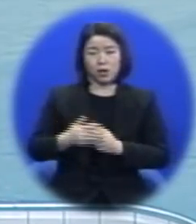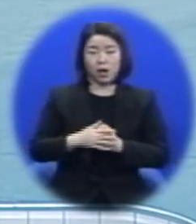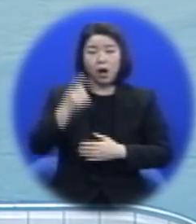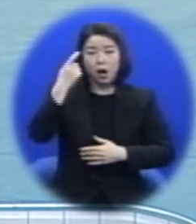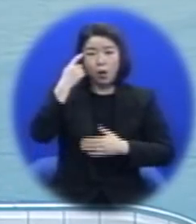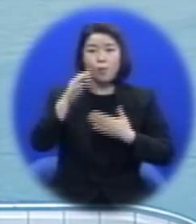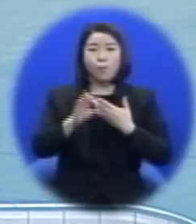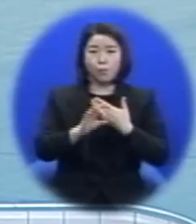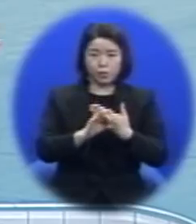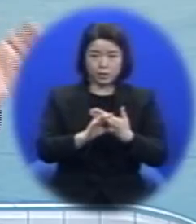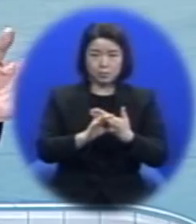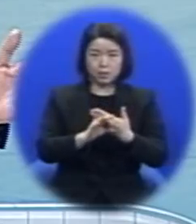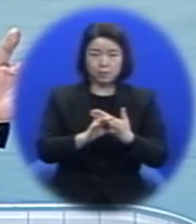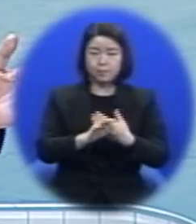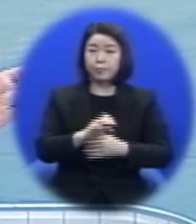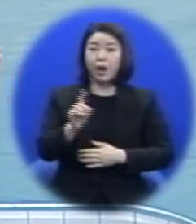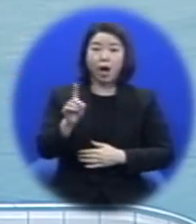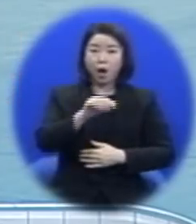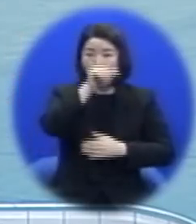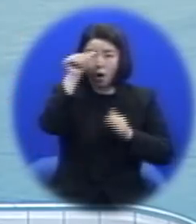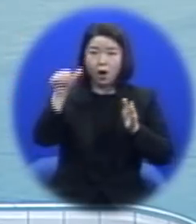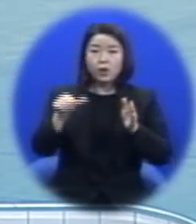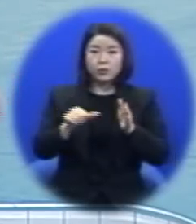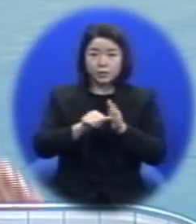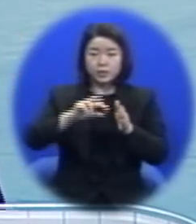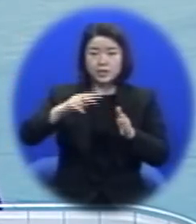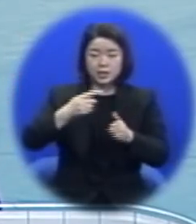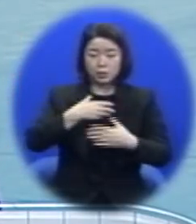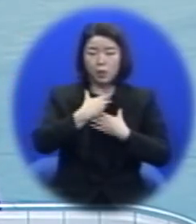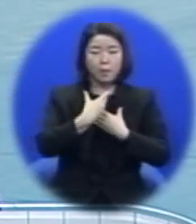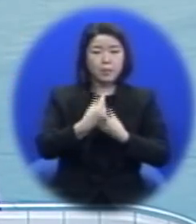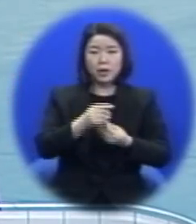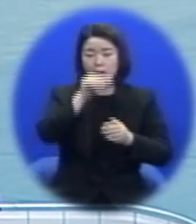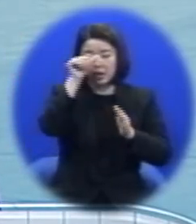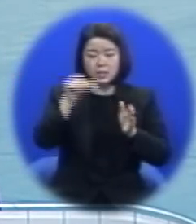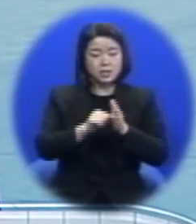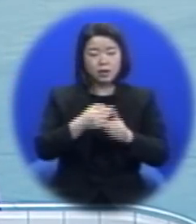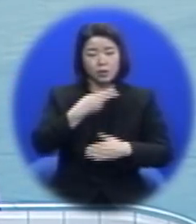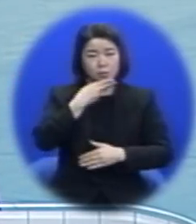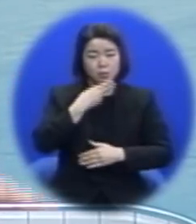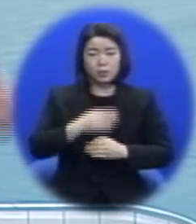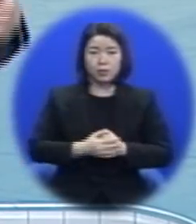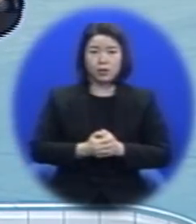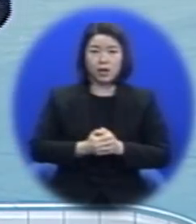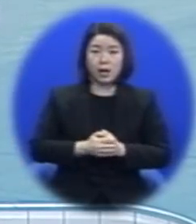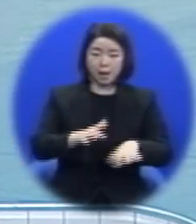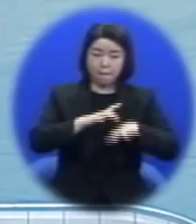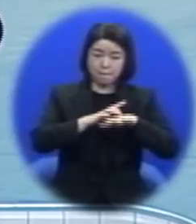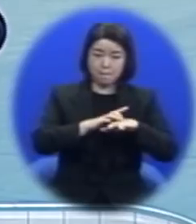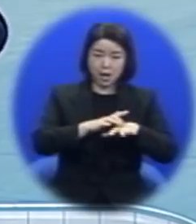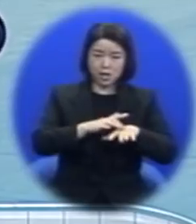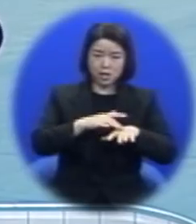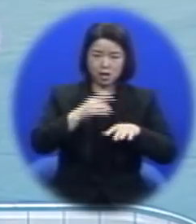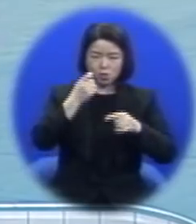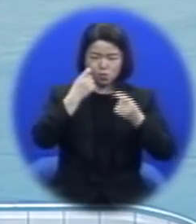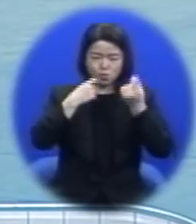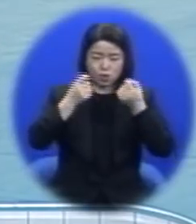왜냐하면 어느 인생도 편안한 인생이 없기 때문에 그렇습니다. 마귀가 우는